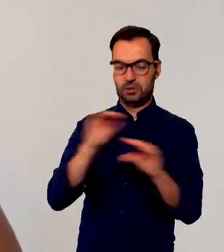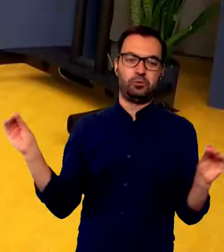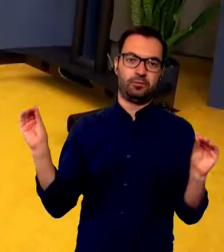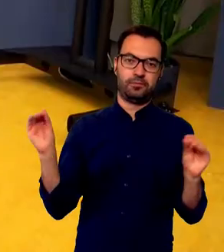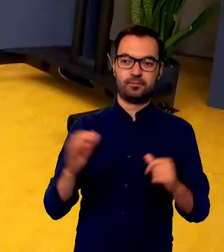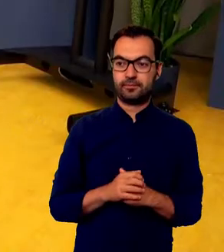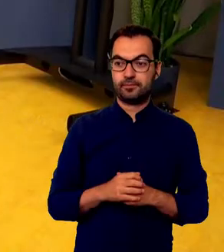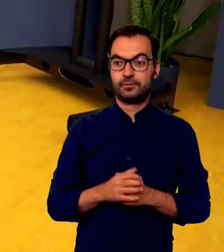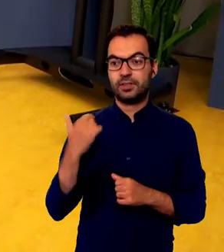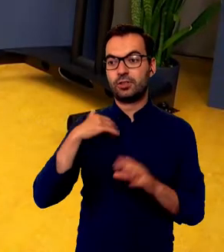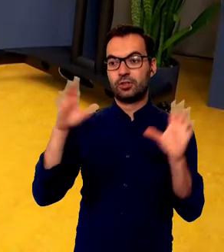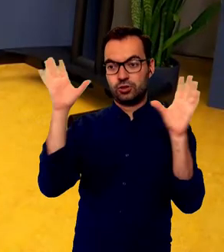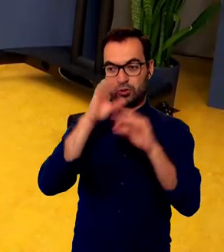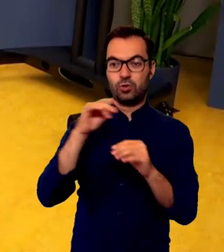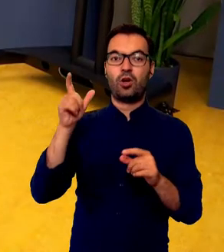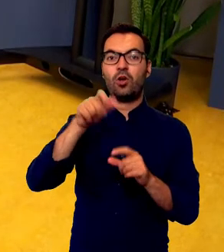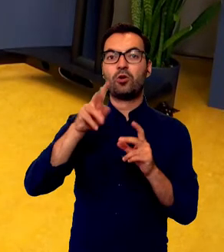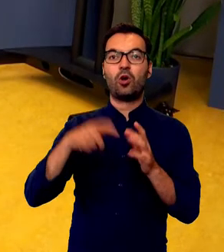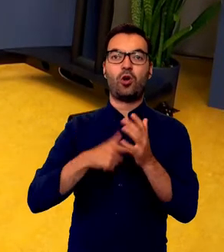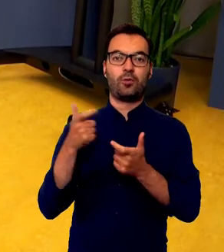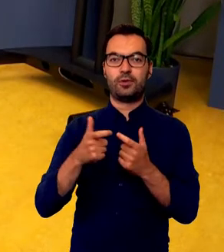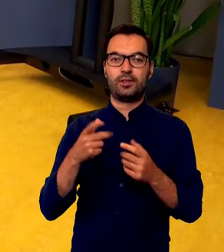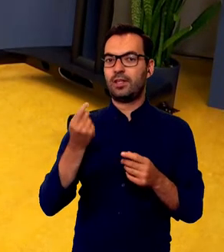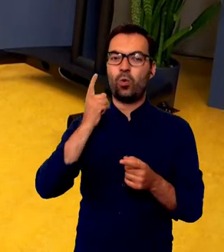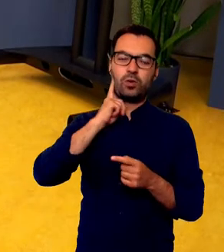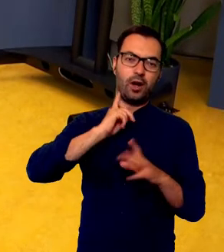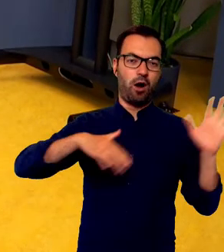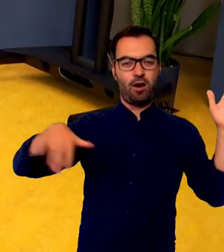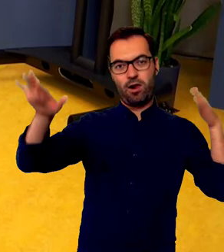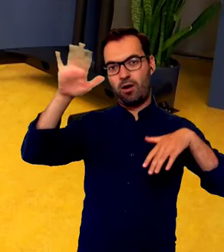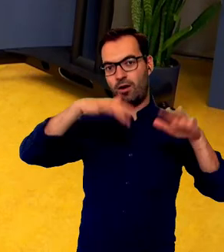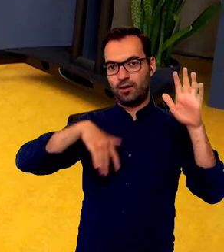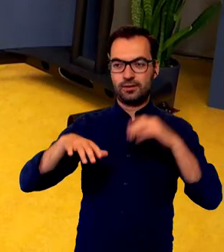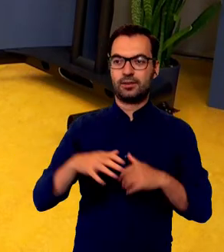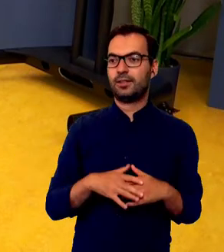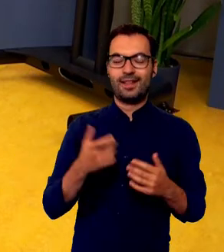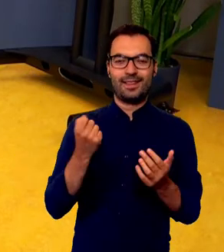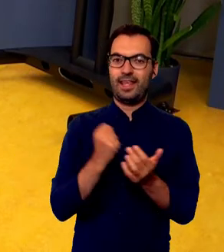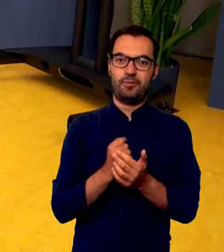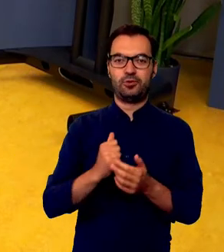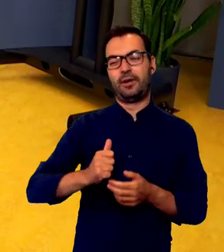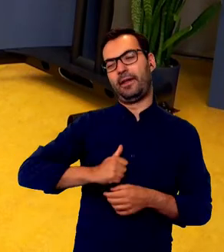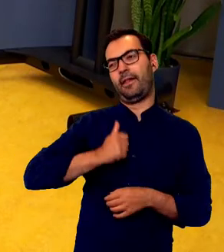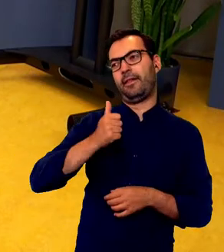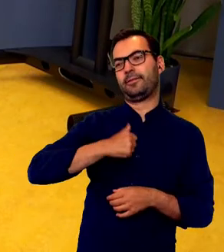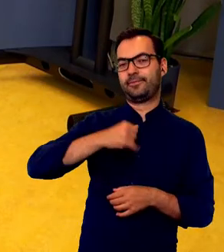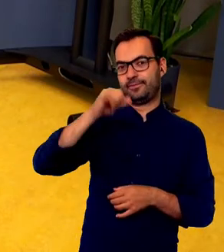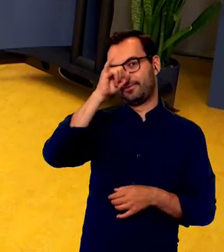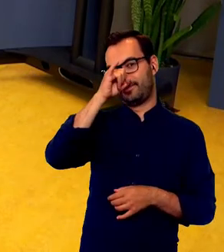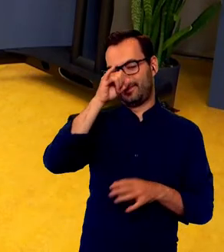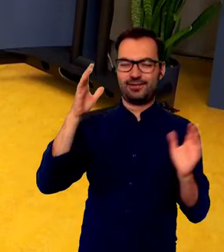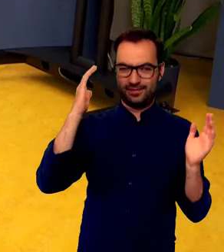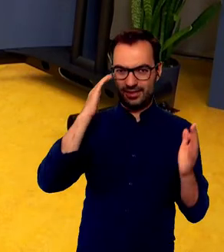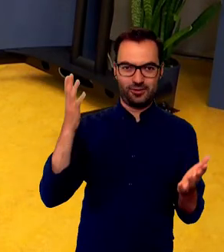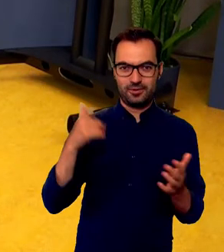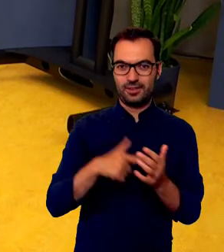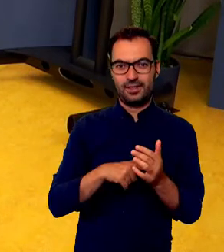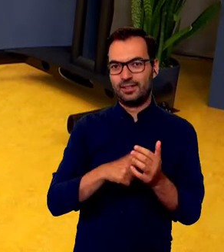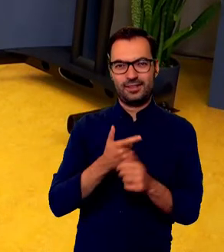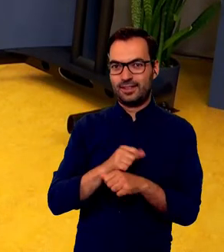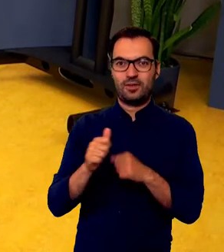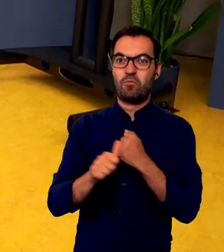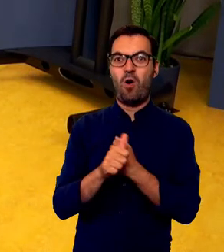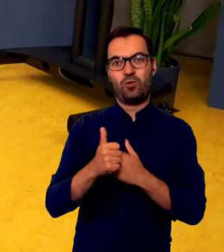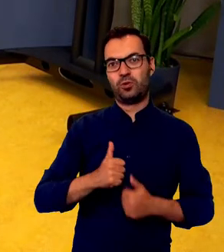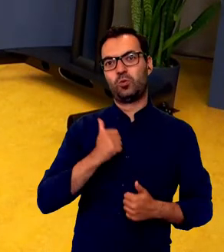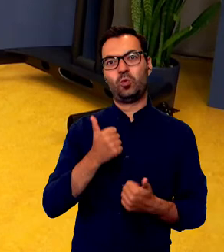osoby, które robią to, nie pudrując tego. Oczywiście nie muszą się z tym obnosić, bo pewnie nie jest to do obnoszenia